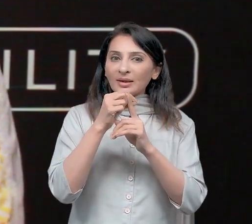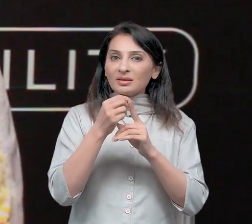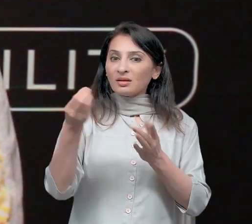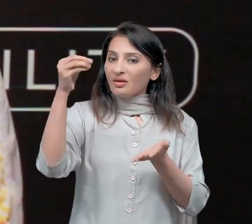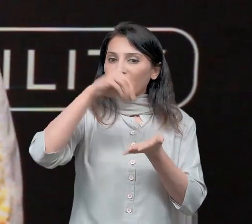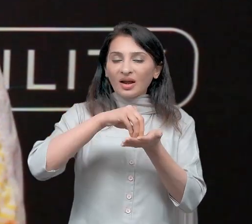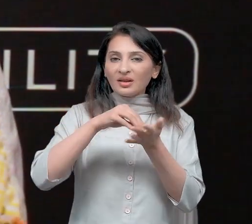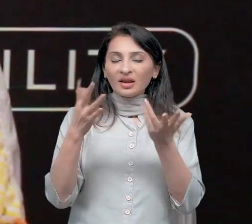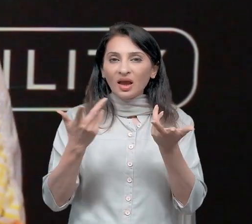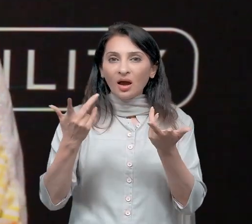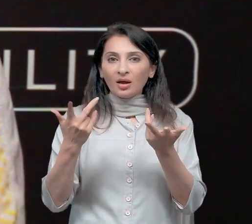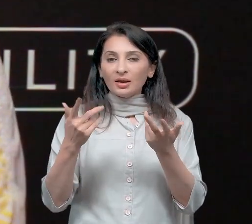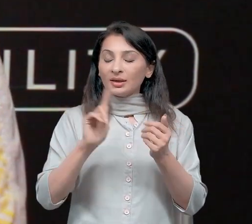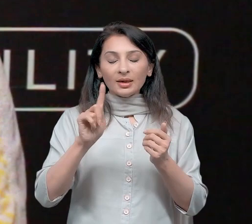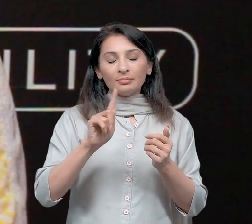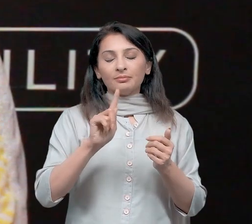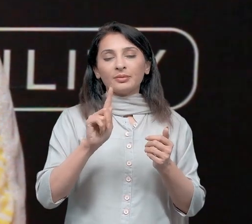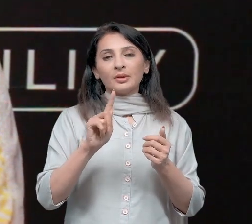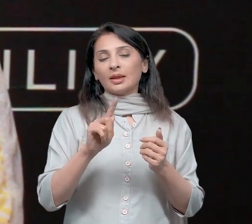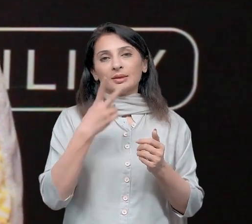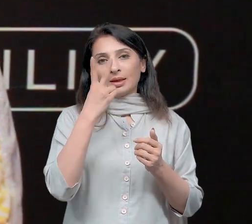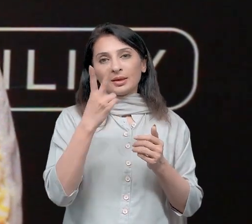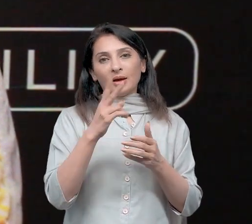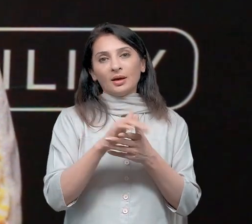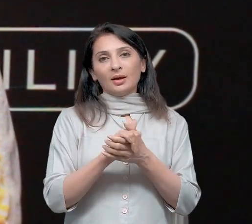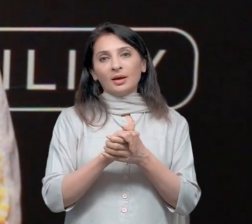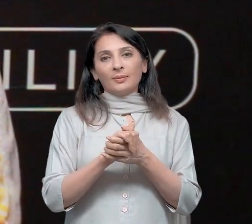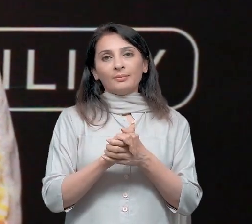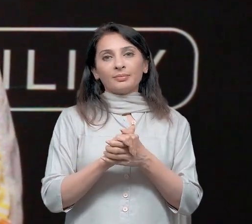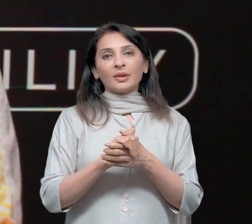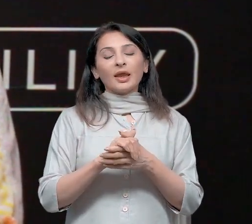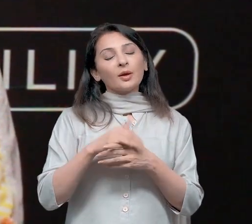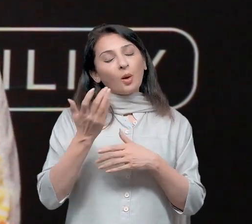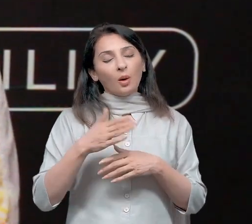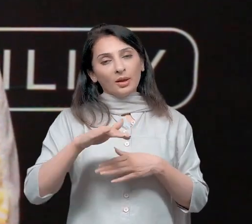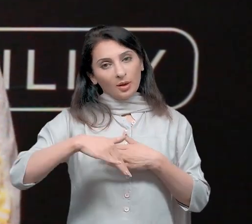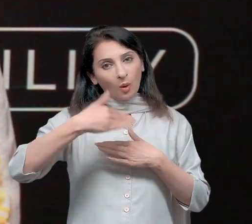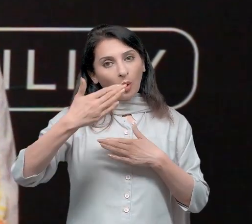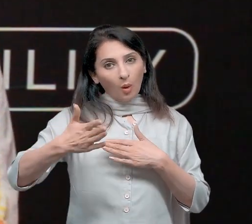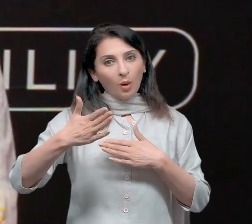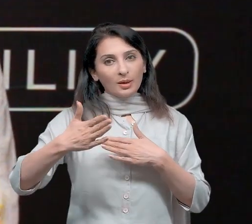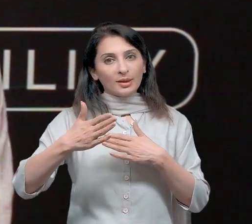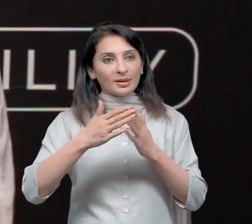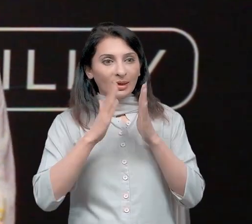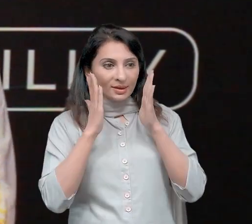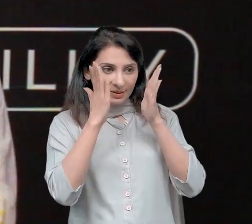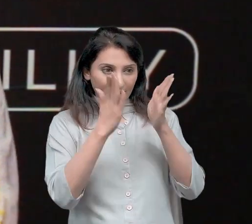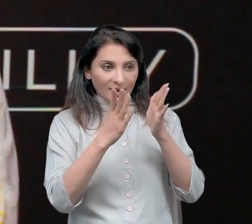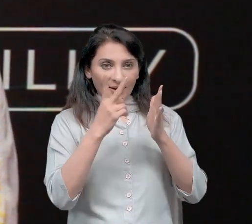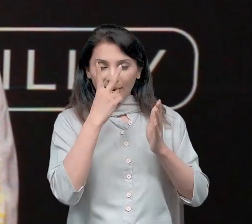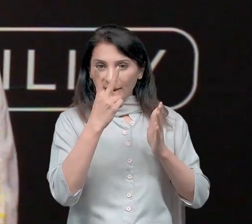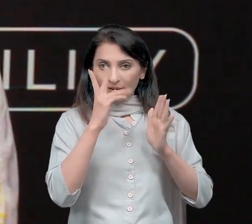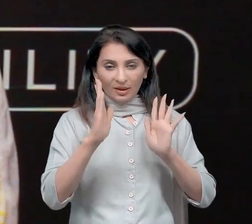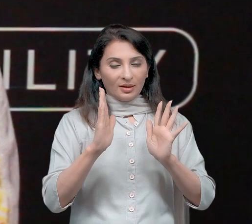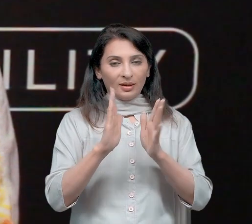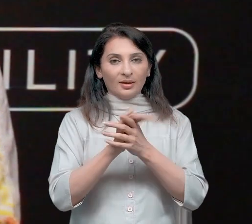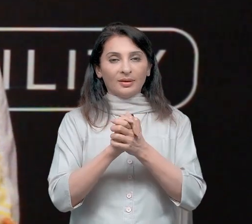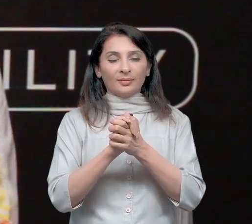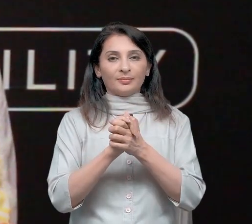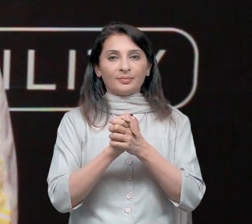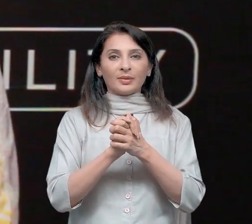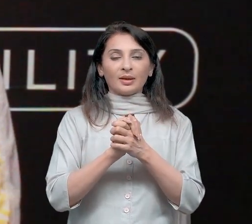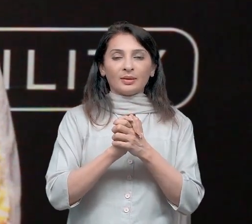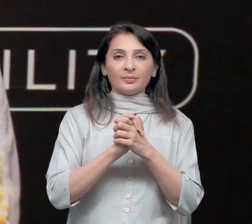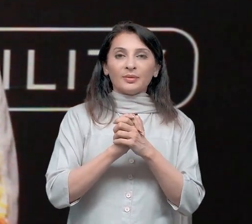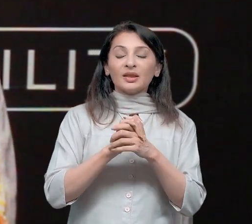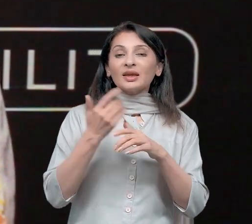नहीं देखा जाए। तो ये एक और एवेन्यू है CPEC को लेके, जिसमें पाकिस्तान चाइना रिलेशन, CPEC एंड जेंडर, कि